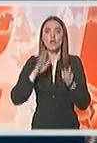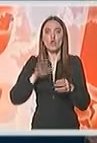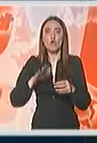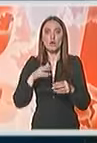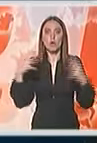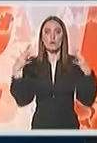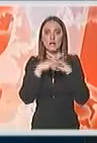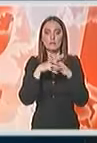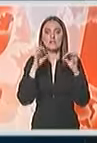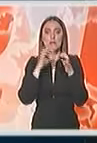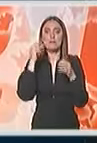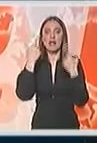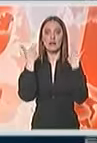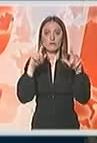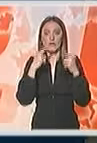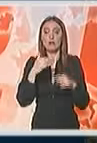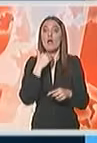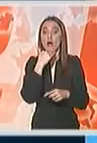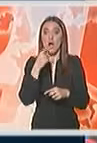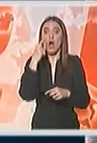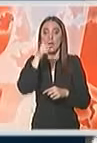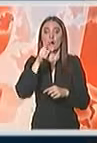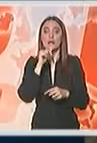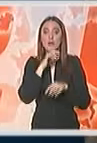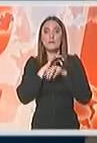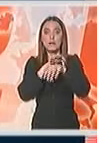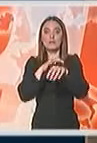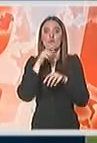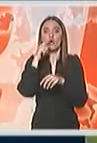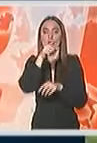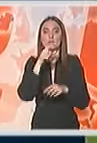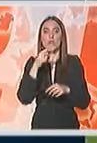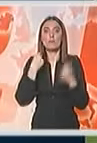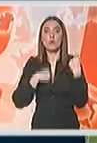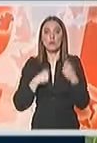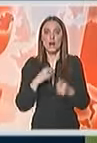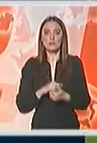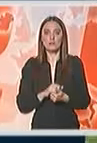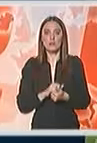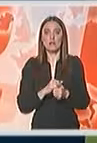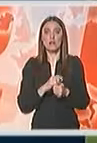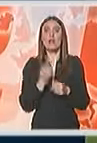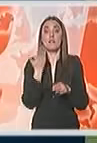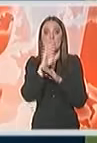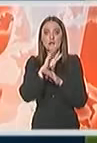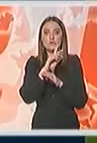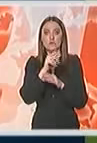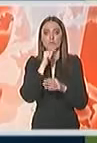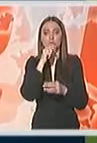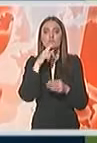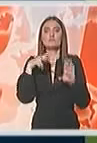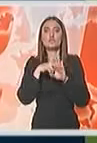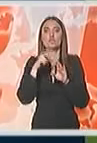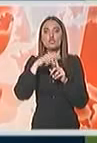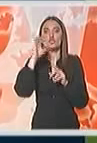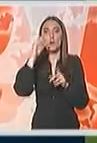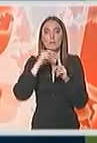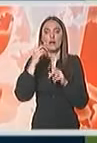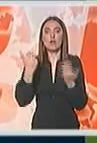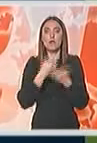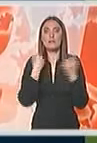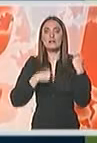utakmici sa Bragom za vikend, ali će Oscar Cardozo predvoditi navalu Portugalaca. Nastup štopera Luisa je neizvestan, ali je